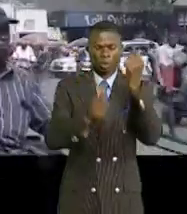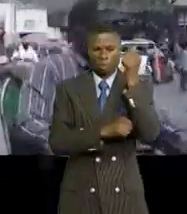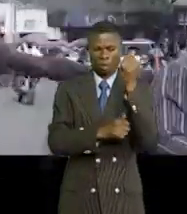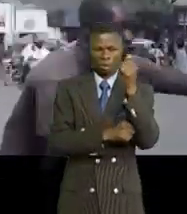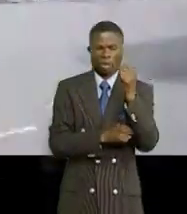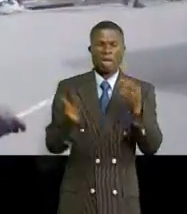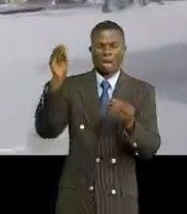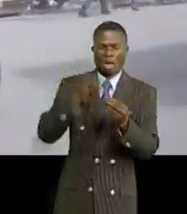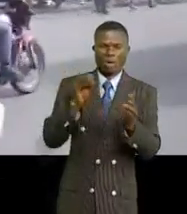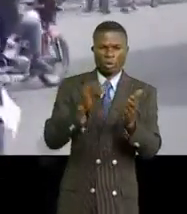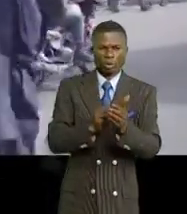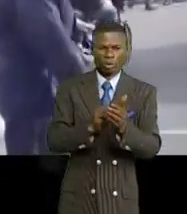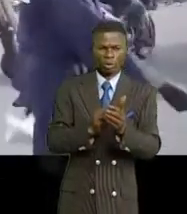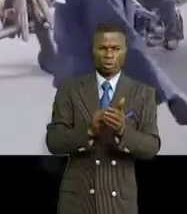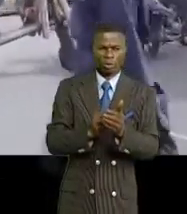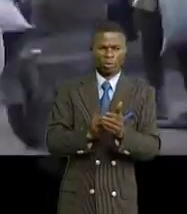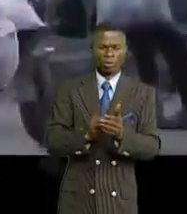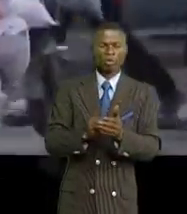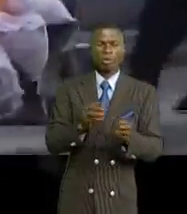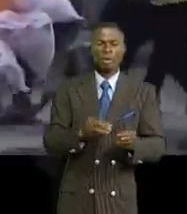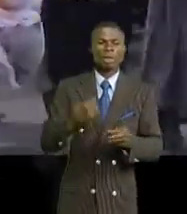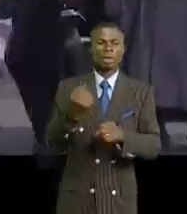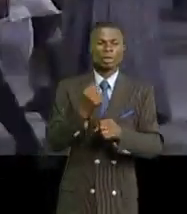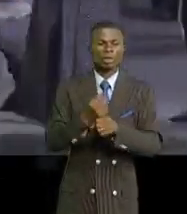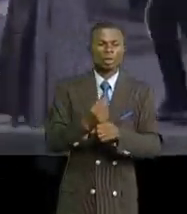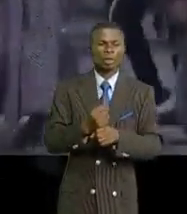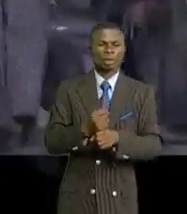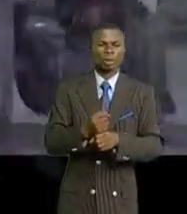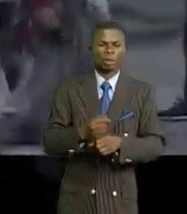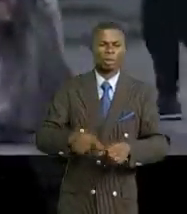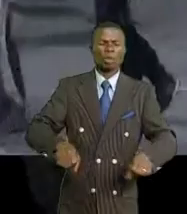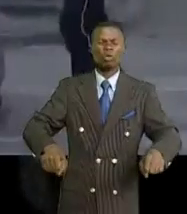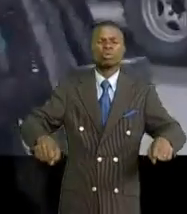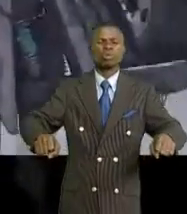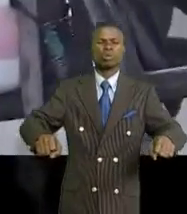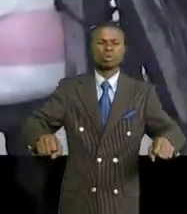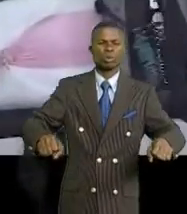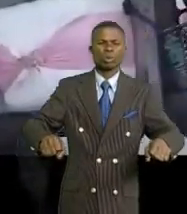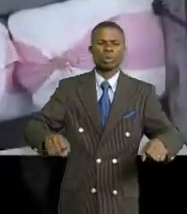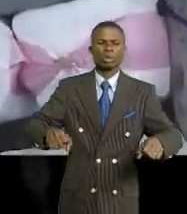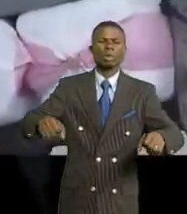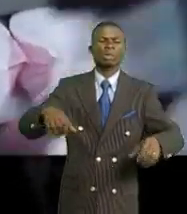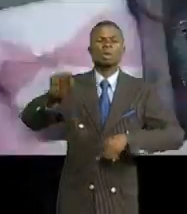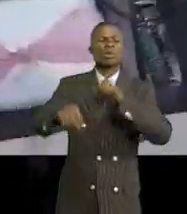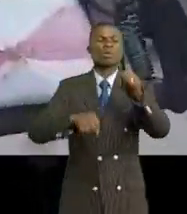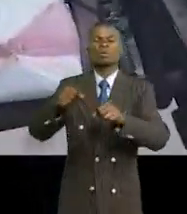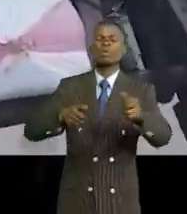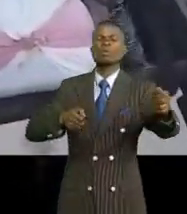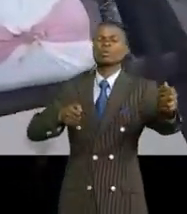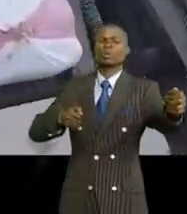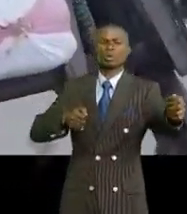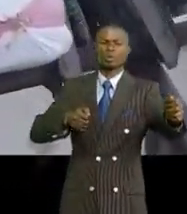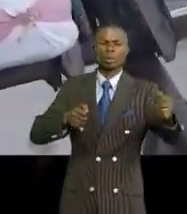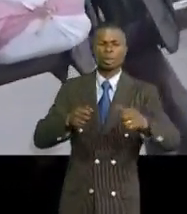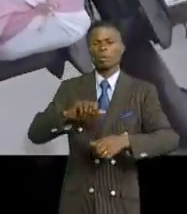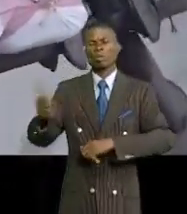cela s'ajoute les tchoukoudou, l'autre moyen de transport, avec une particularité, les transports de marchandises. Pour la gouverne